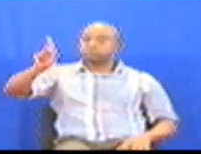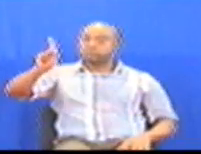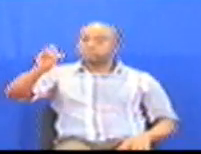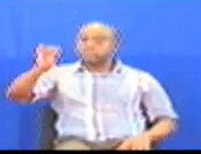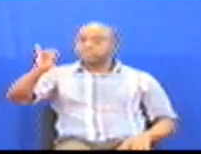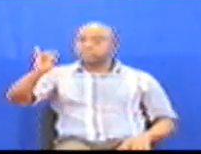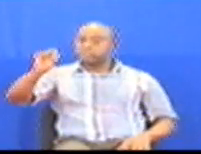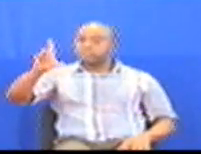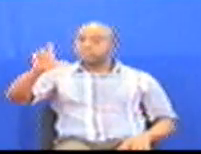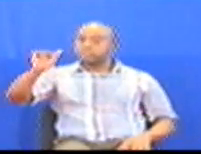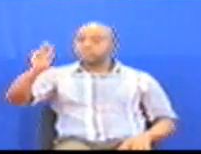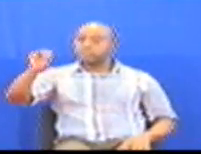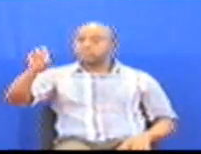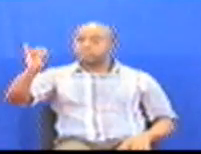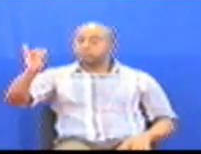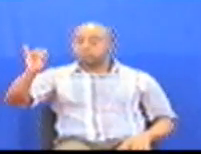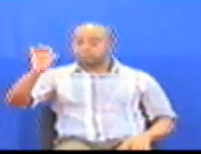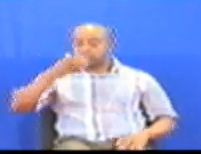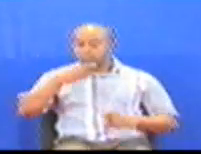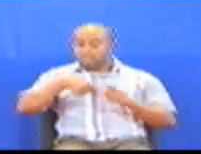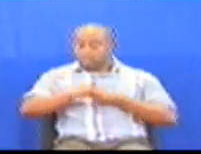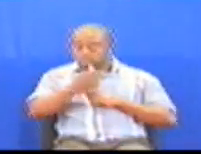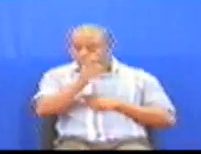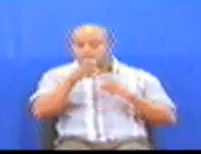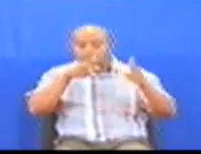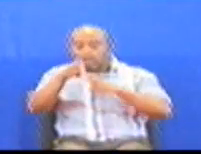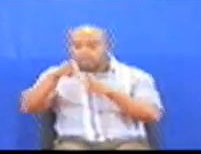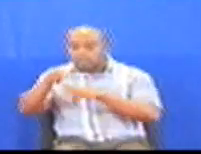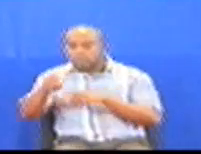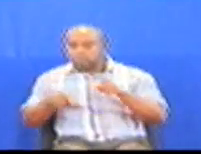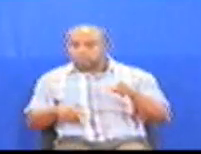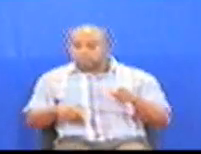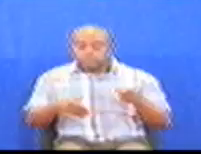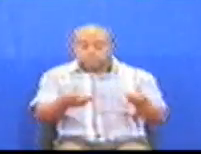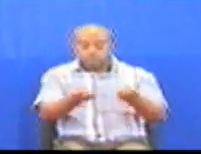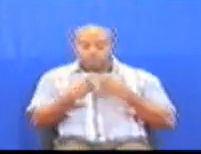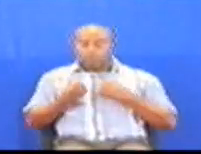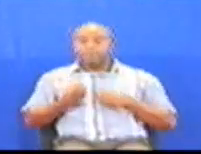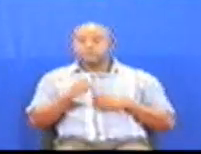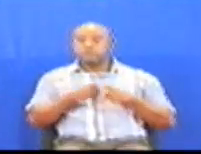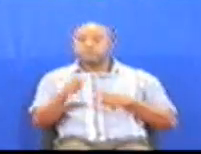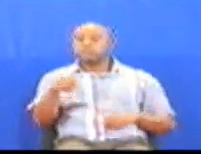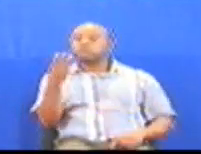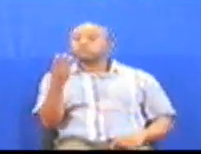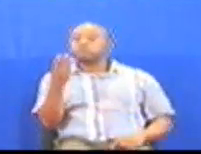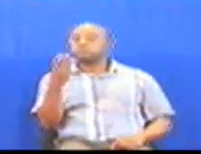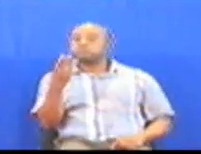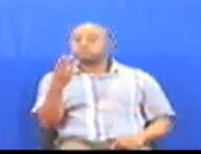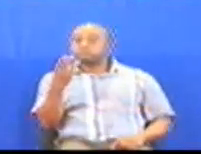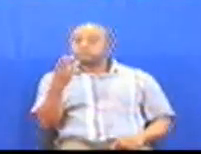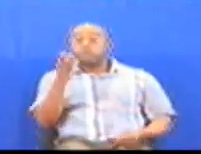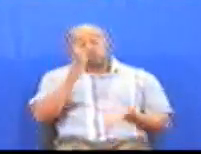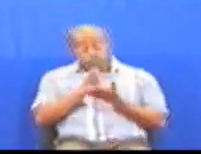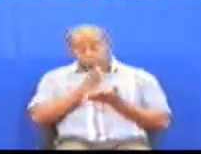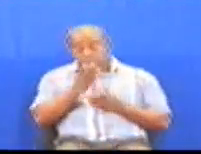ambayo alipita, ilikuwa ni kwenye kata kwenye boma ambayo Mheshimiwa Waziri alitupatia shilingi milioni 300. Ni kweli kabisa kwamba fedha